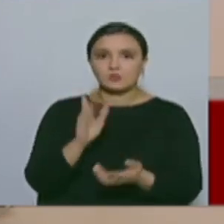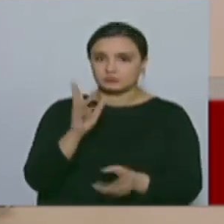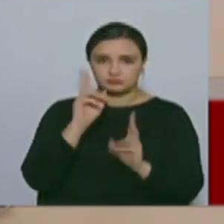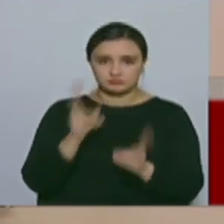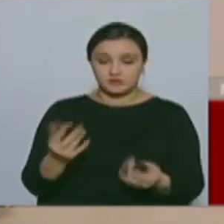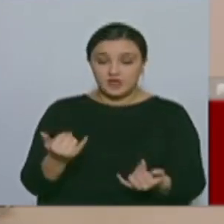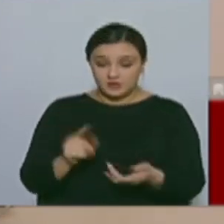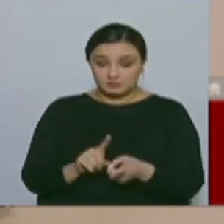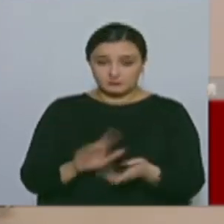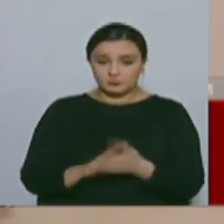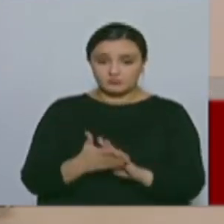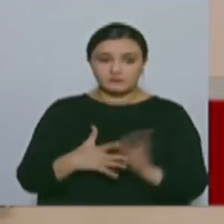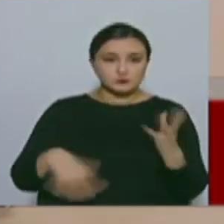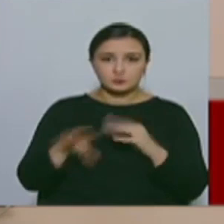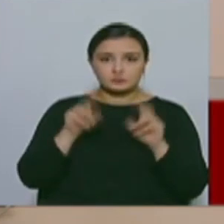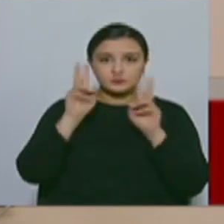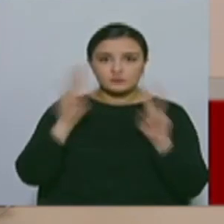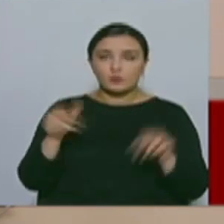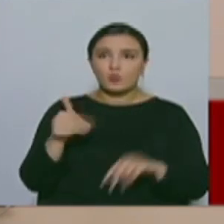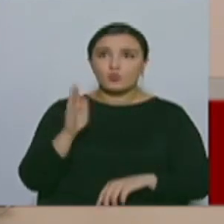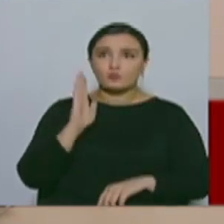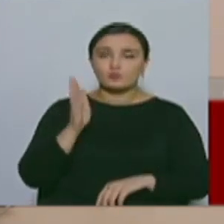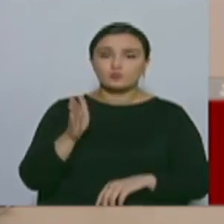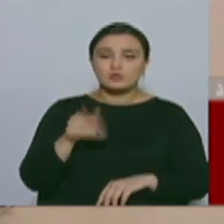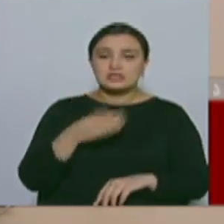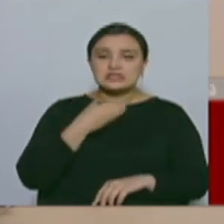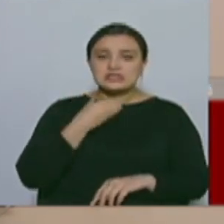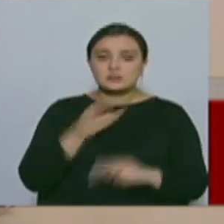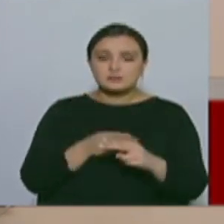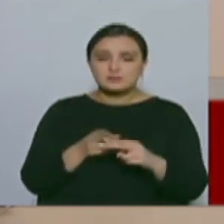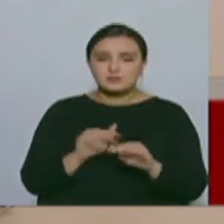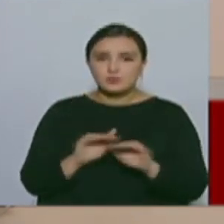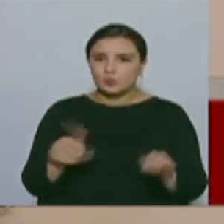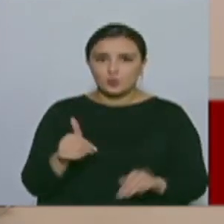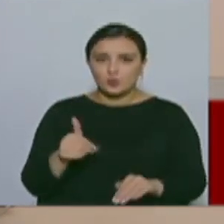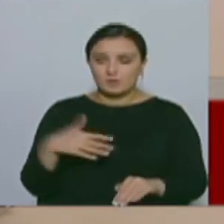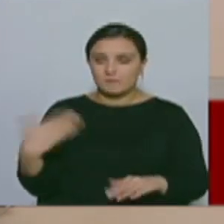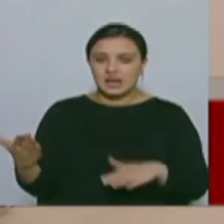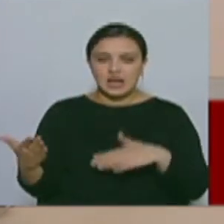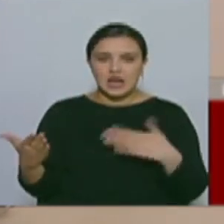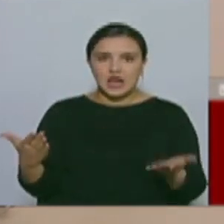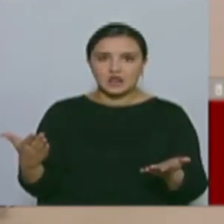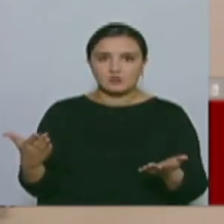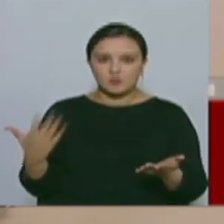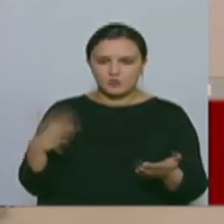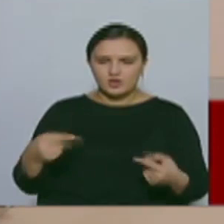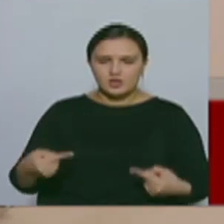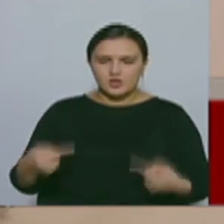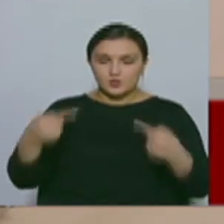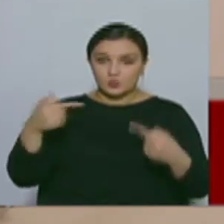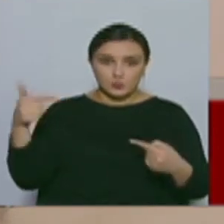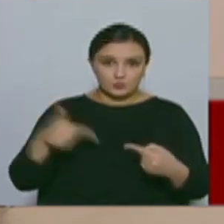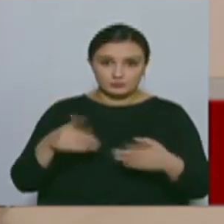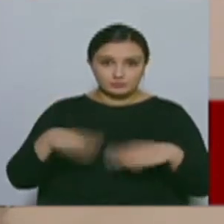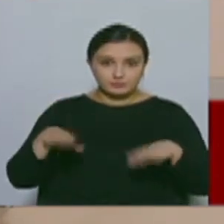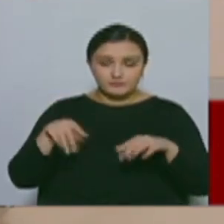მდგომარეობა ფიზიკურად არავინ არ ვიცით, როგორ შეიძლება ამ კრიზისის განმუხტვა, როდესაც მხარეები ამდენად არიან დაპირისპირებული,